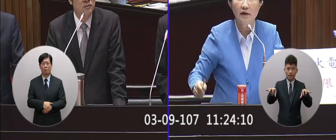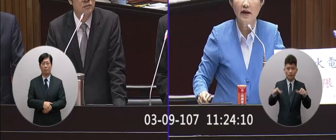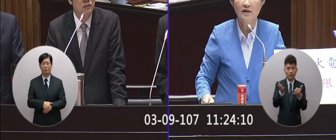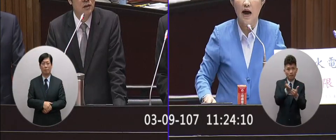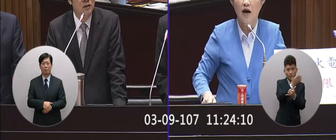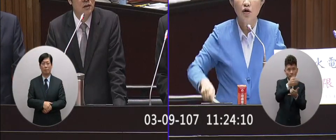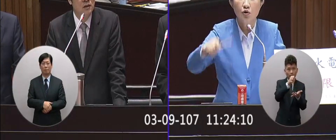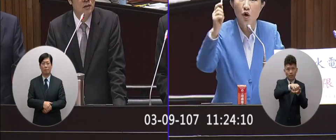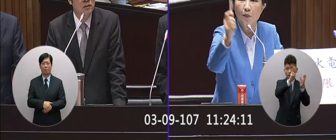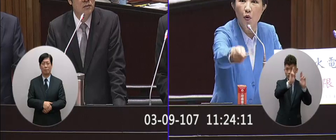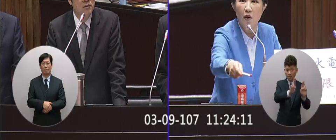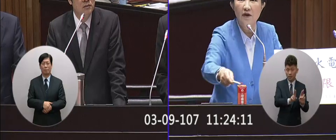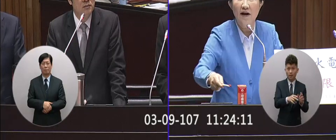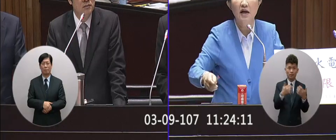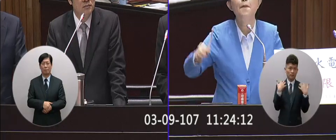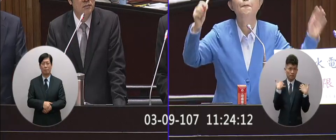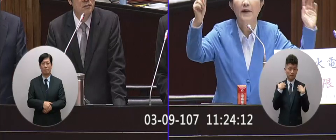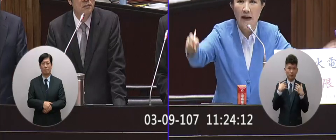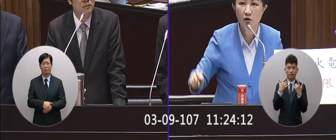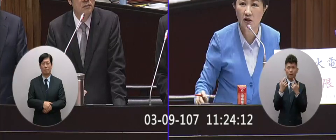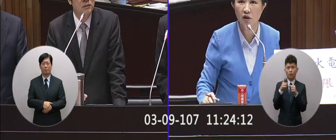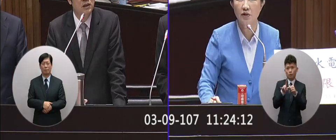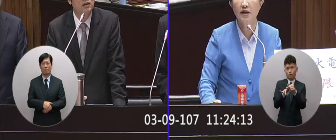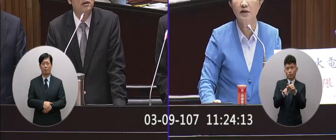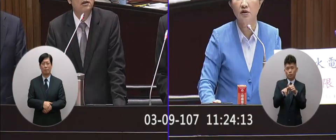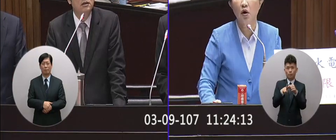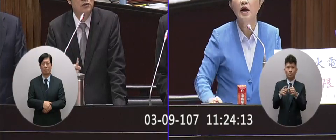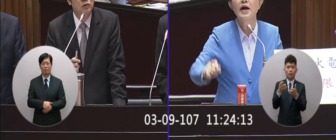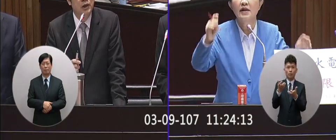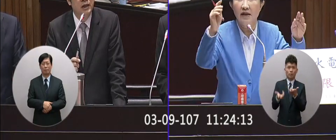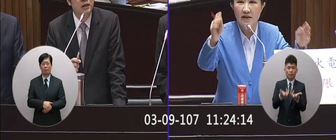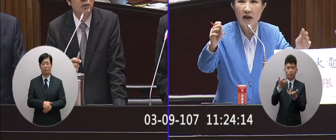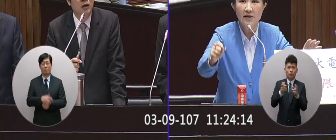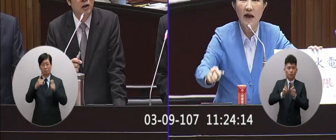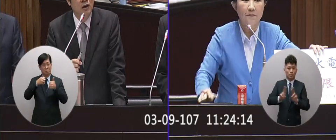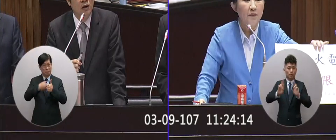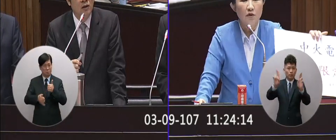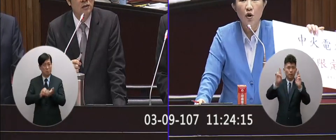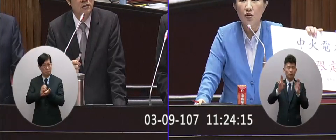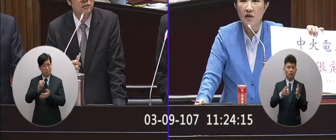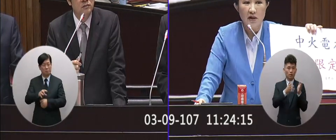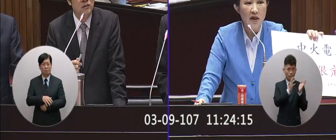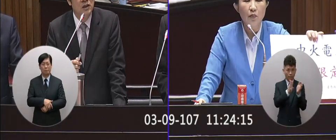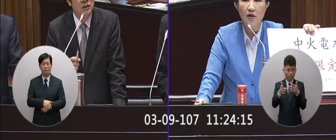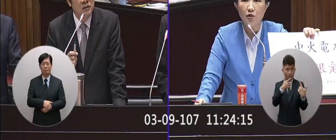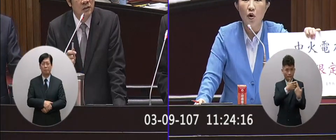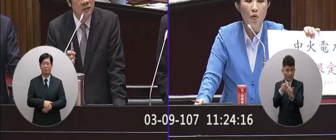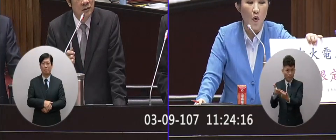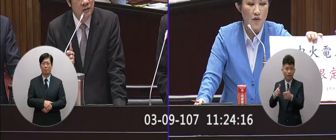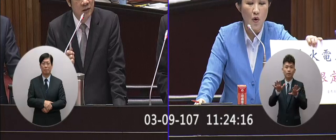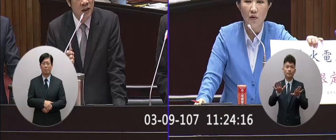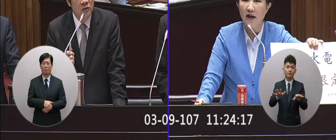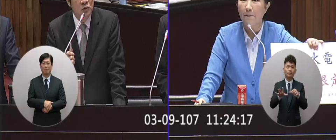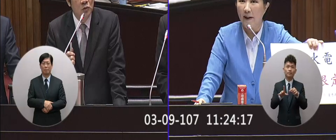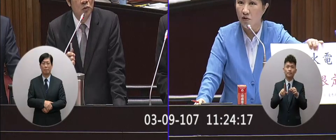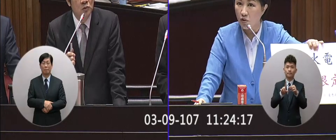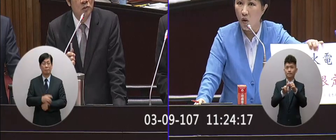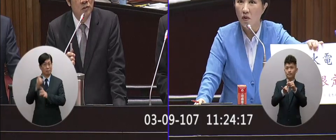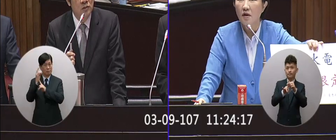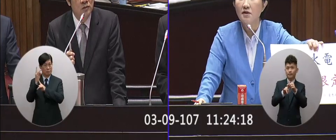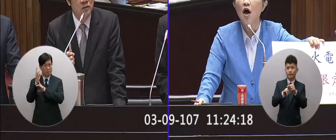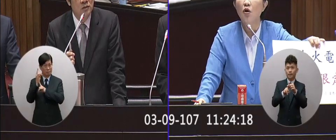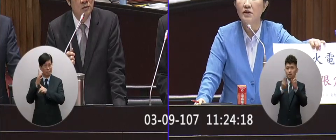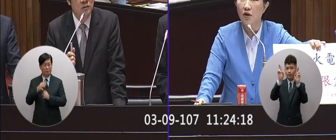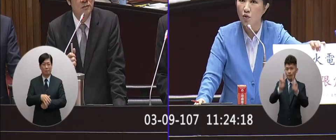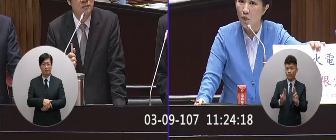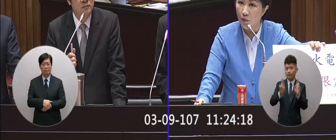部有核电厂。中部火力发电它本来就是地区限定使用， 你 现在就是因为中火中电北